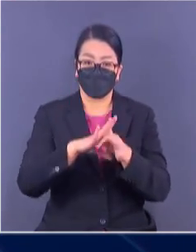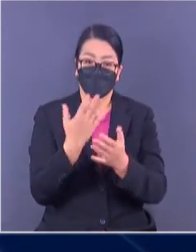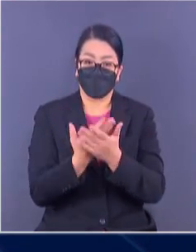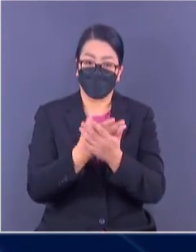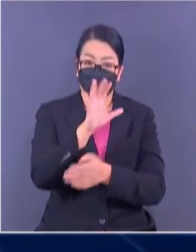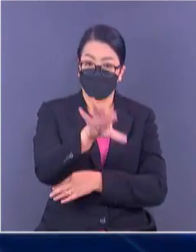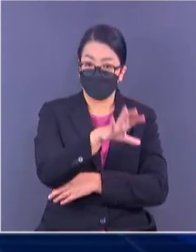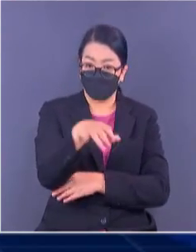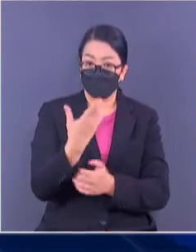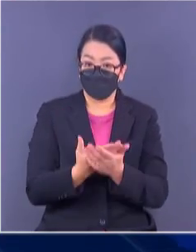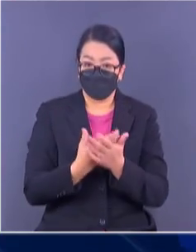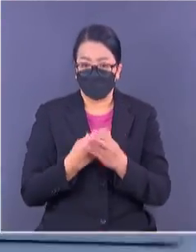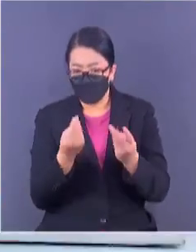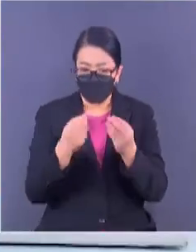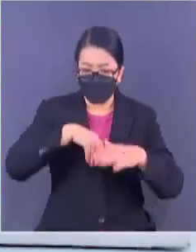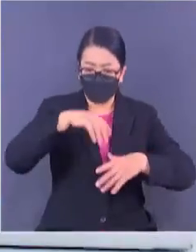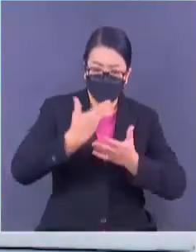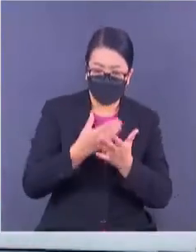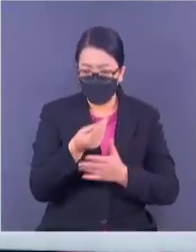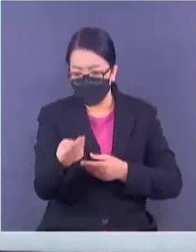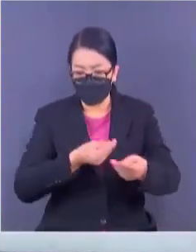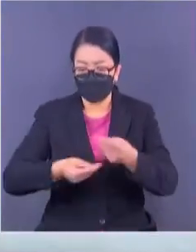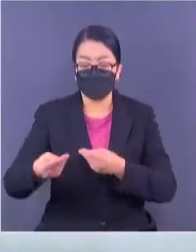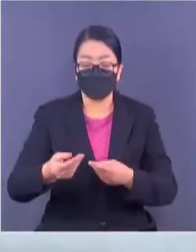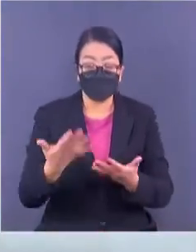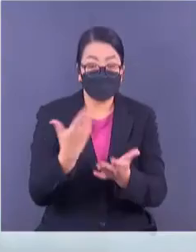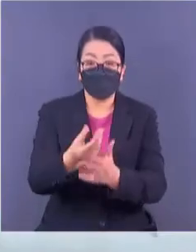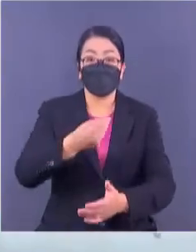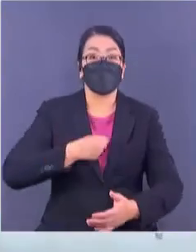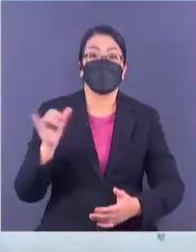กิดขึ้นได้นะบางทีเราแบบรีบทอนเงินให้ปรากฏว่าอ้าว